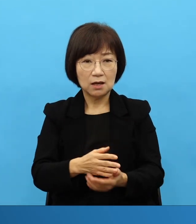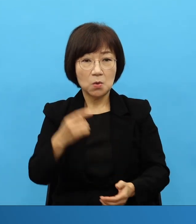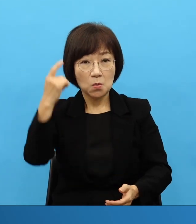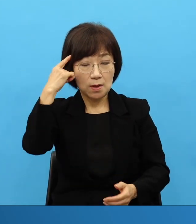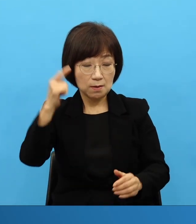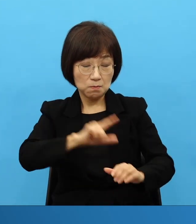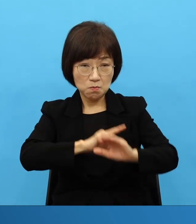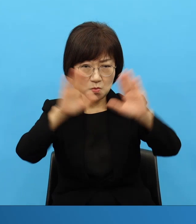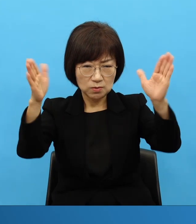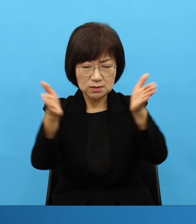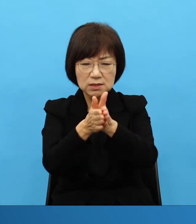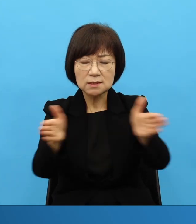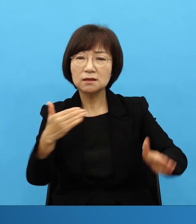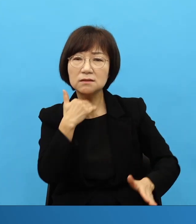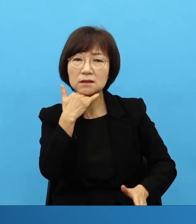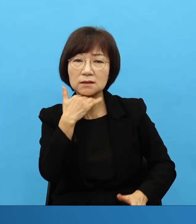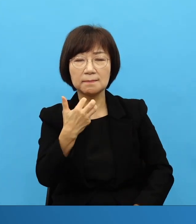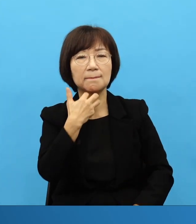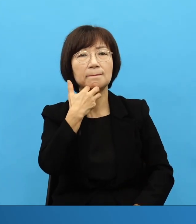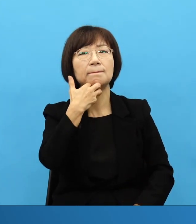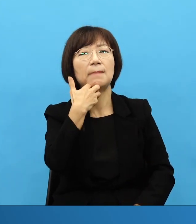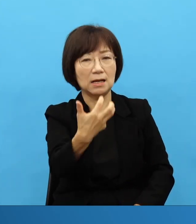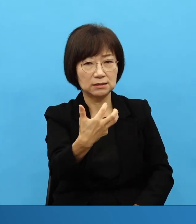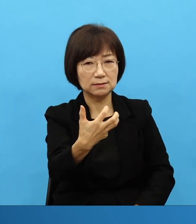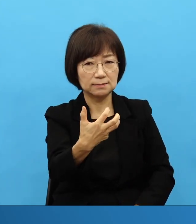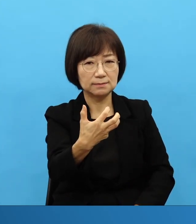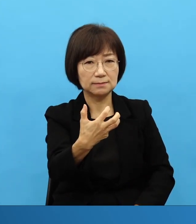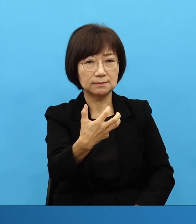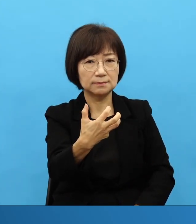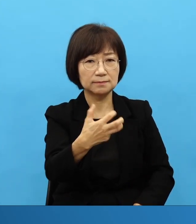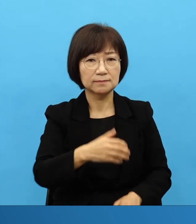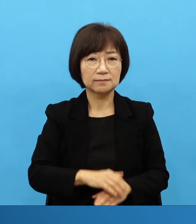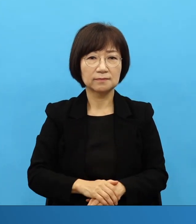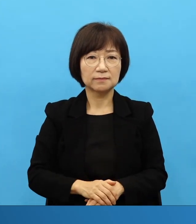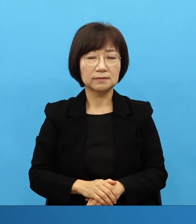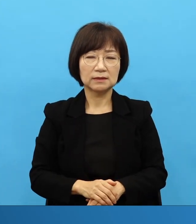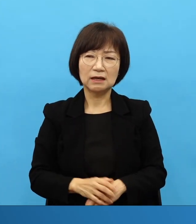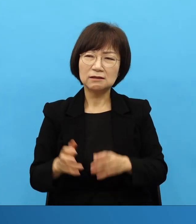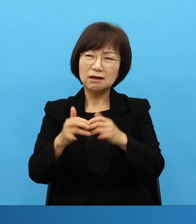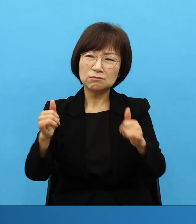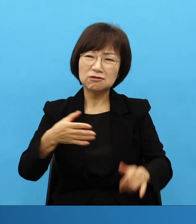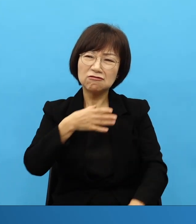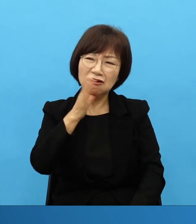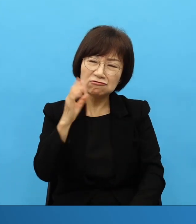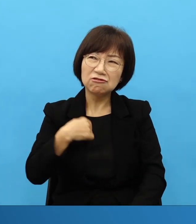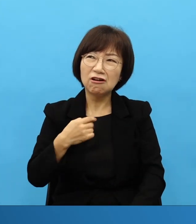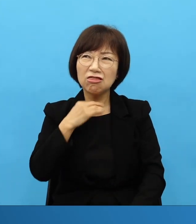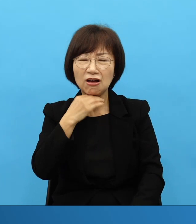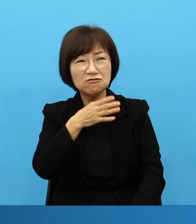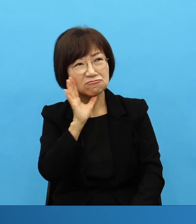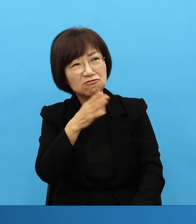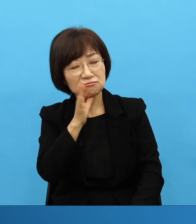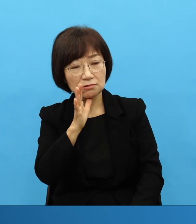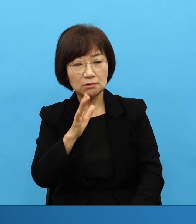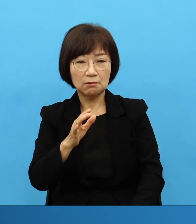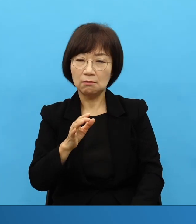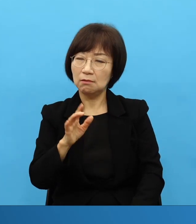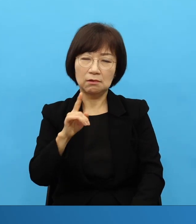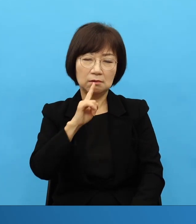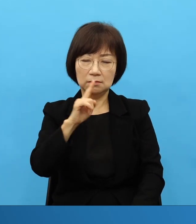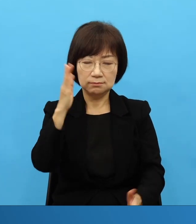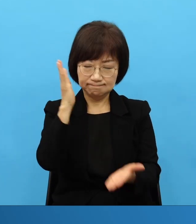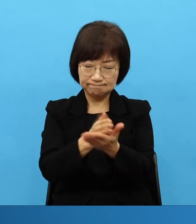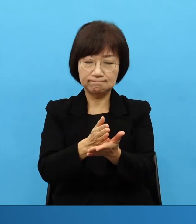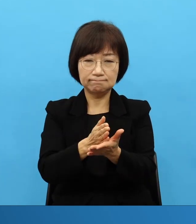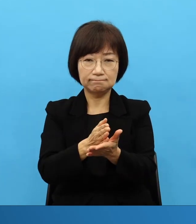in their years, you have to think and 그렇죠. realize this differently. Moses started 자꾸 his life 많은 at 사람들이 the 그 나이 age of 80. 얘기하는데 모릅니다. Many people, they talk about how old they are,